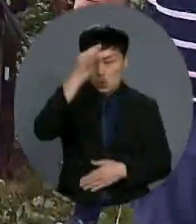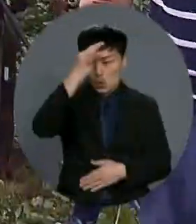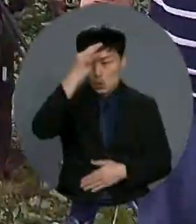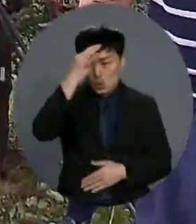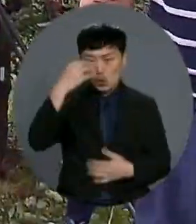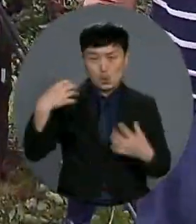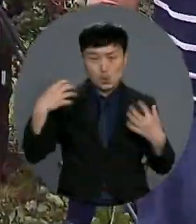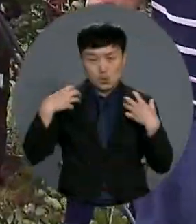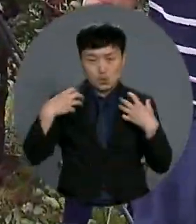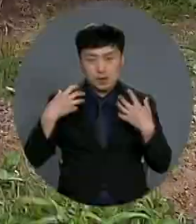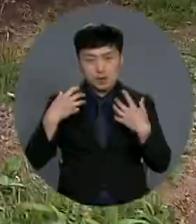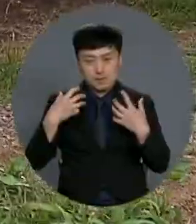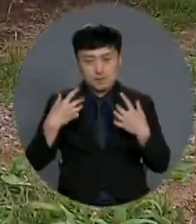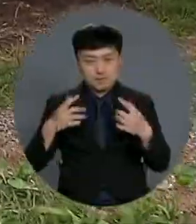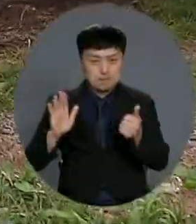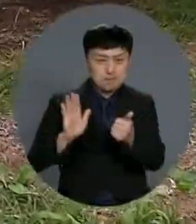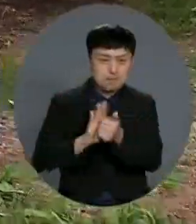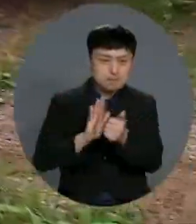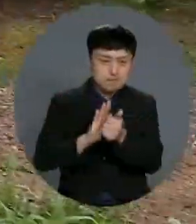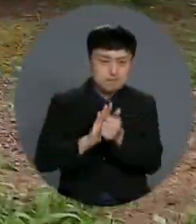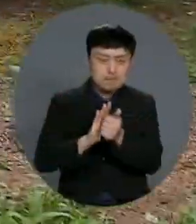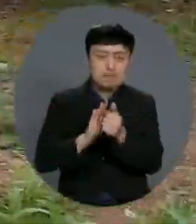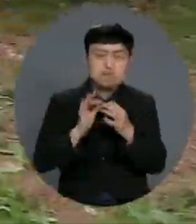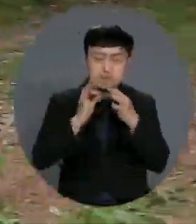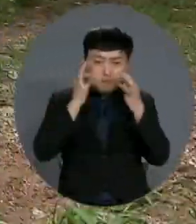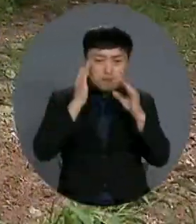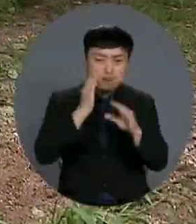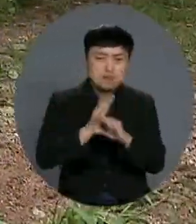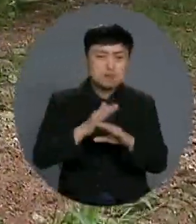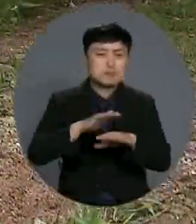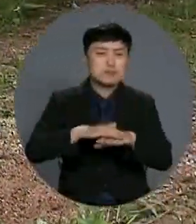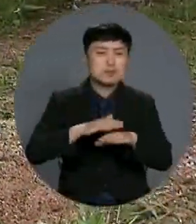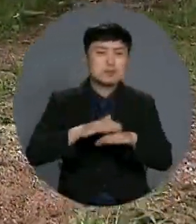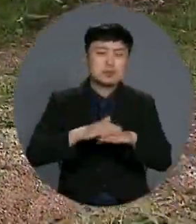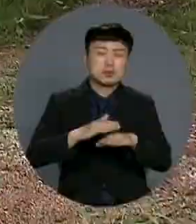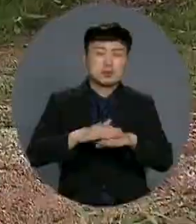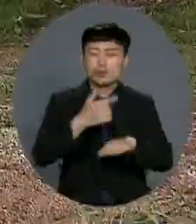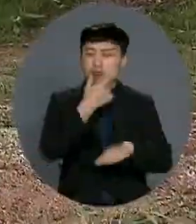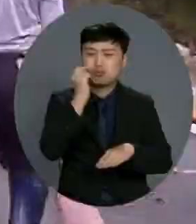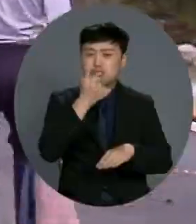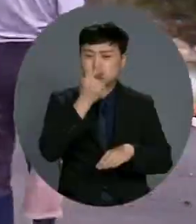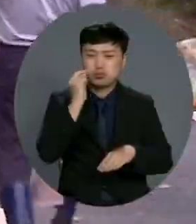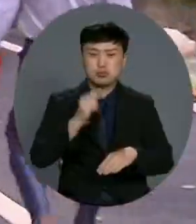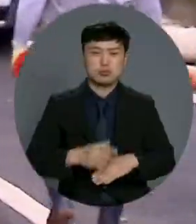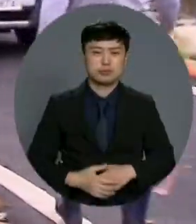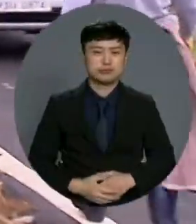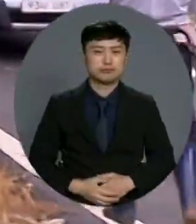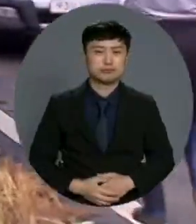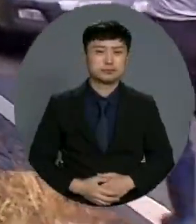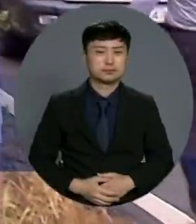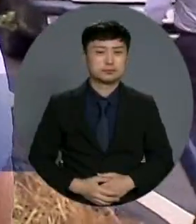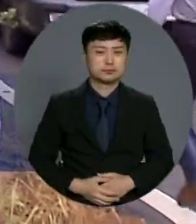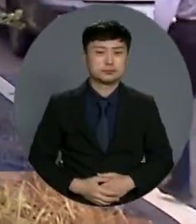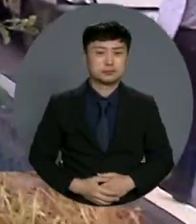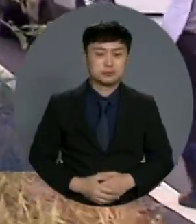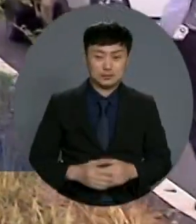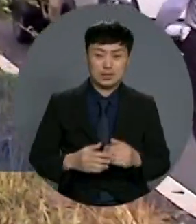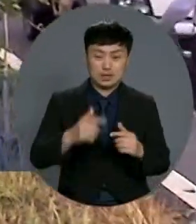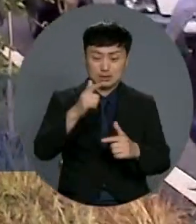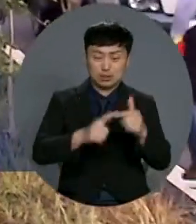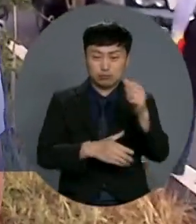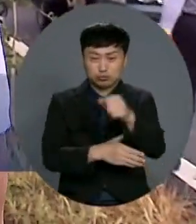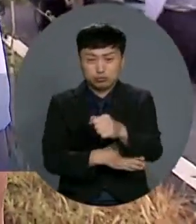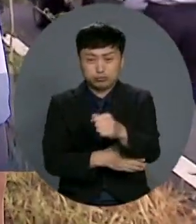등에서 인력을 지원해 피해 복구를 돕고 있지만 턱없이 부족하기만 합니다. 바로 세우면은 뭐 어느